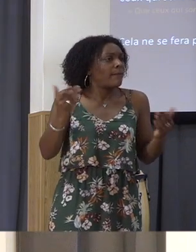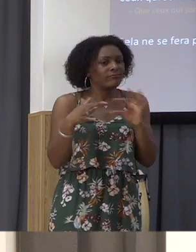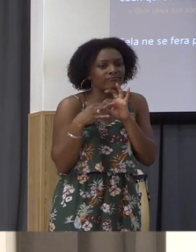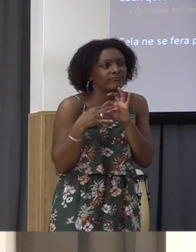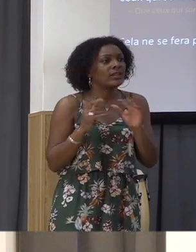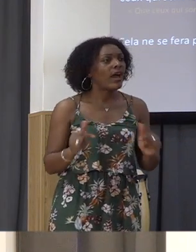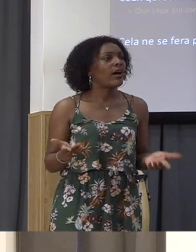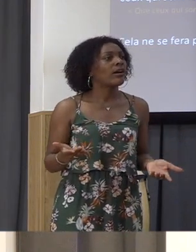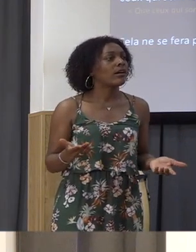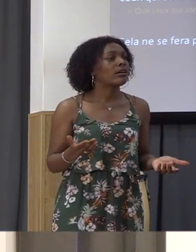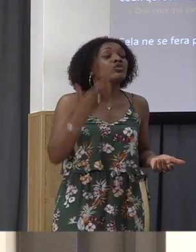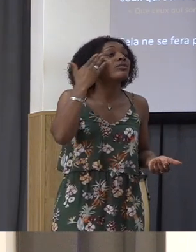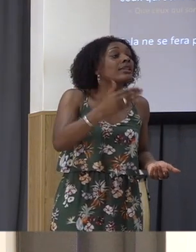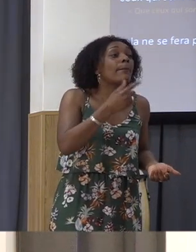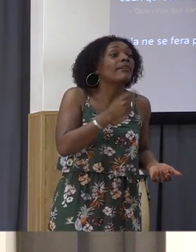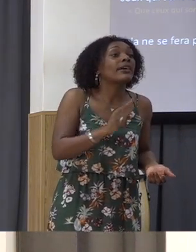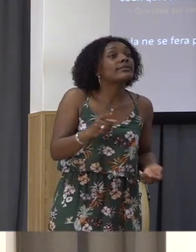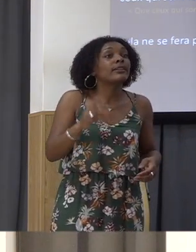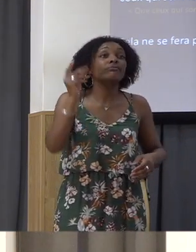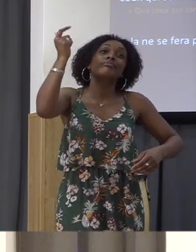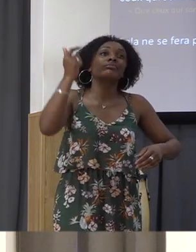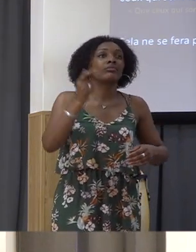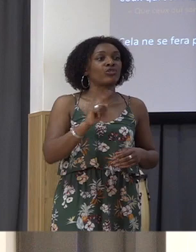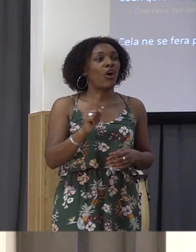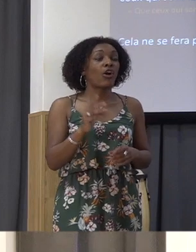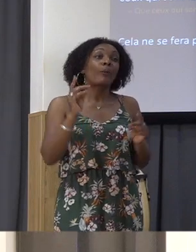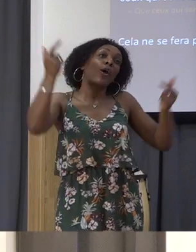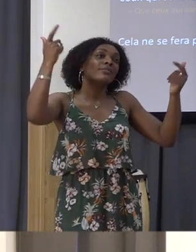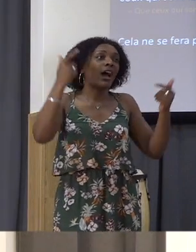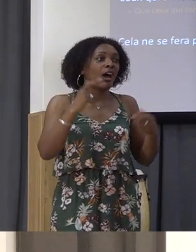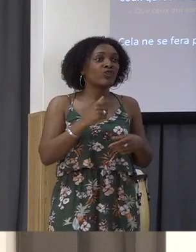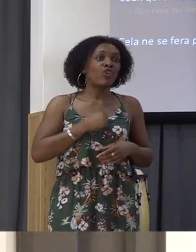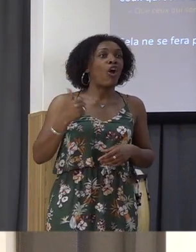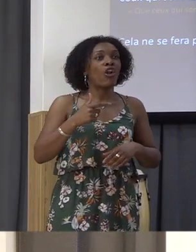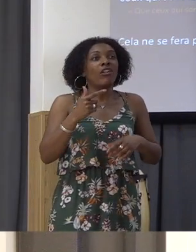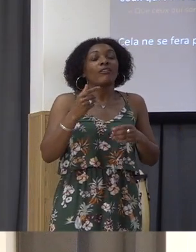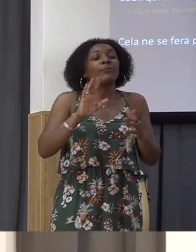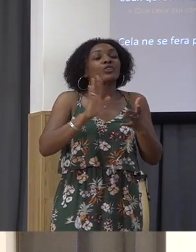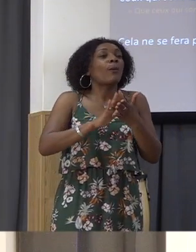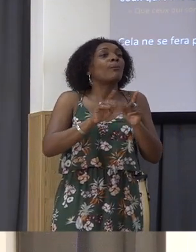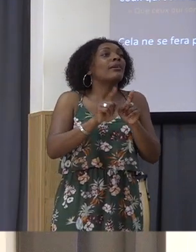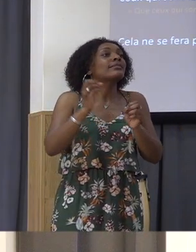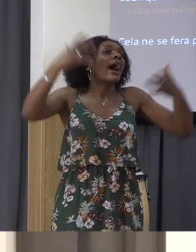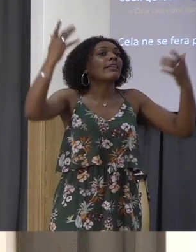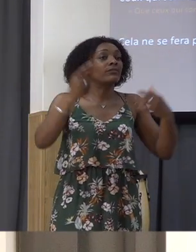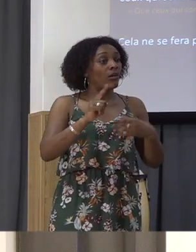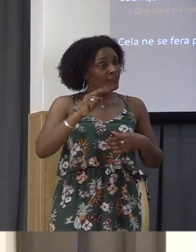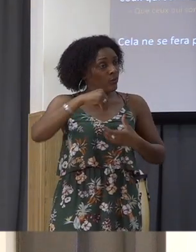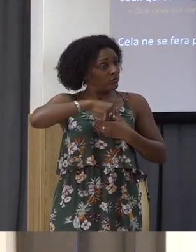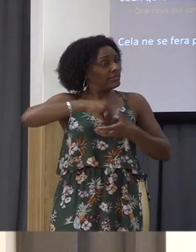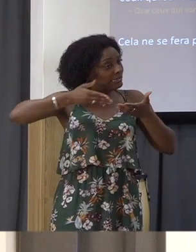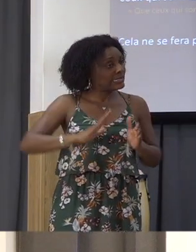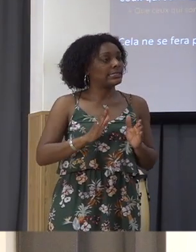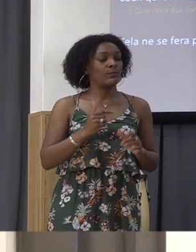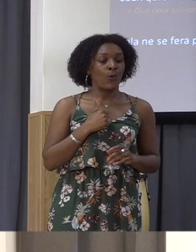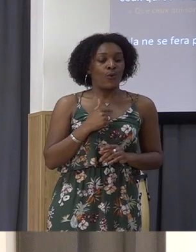Croyez-moi, ça ne se fait pas naturellement. Ça ne se fait pas tout seul. On décide de le faire, on décide de